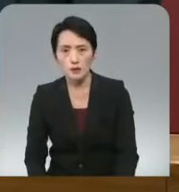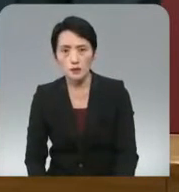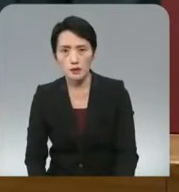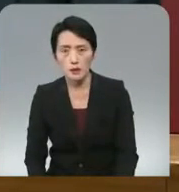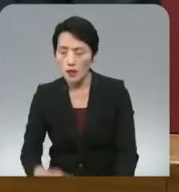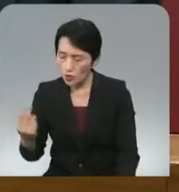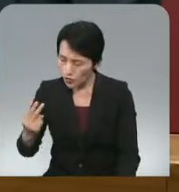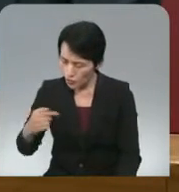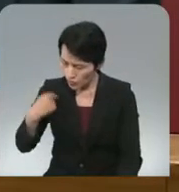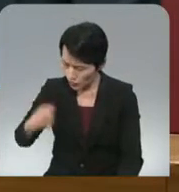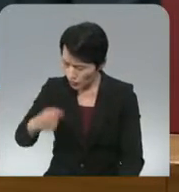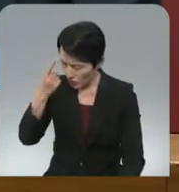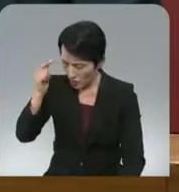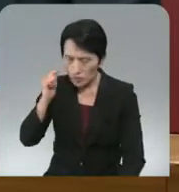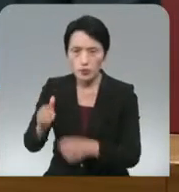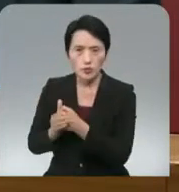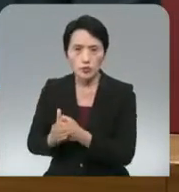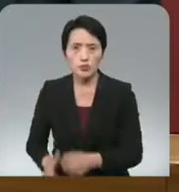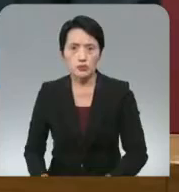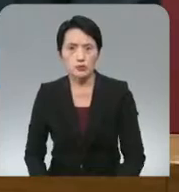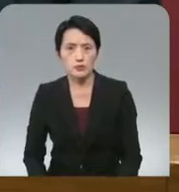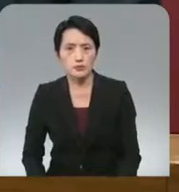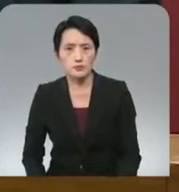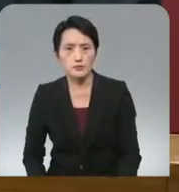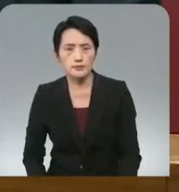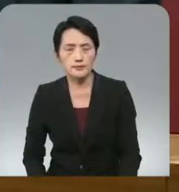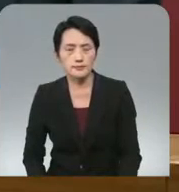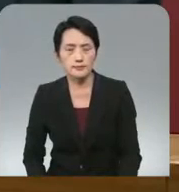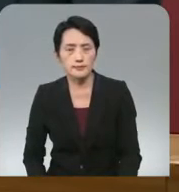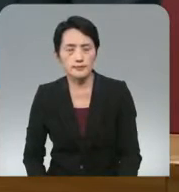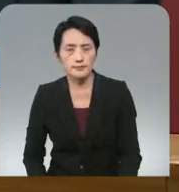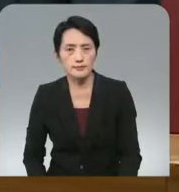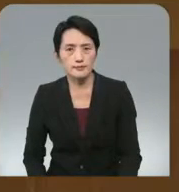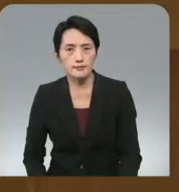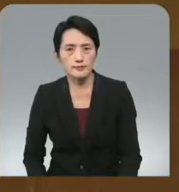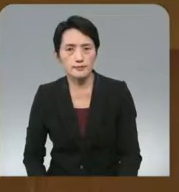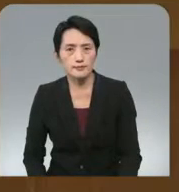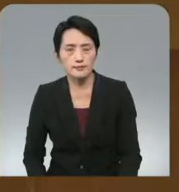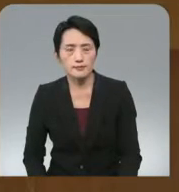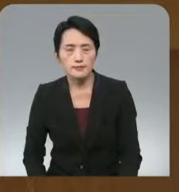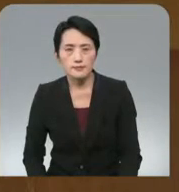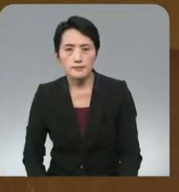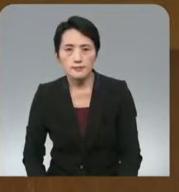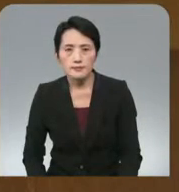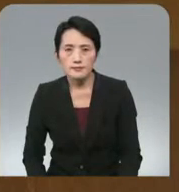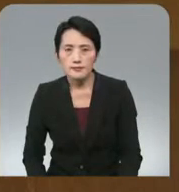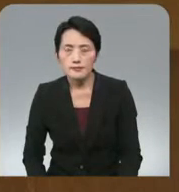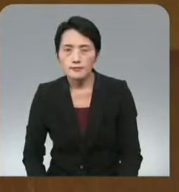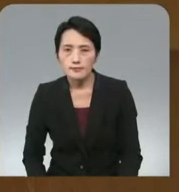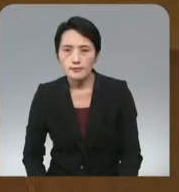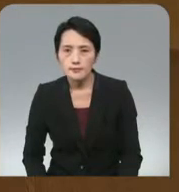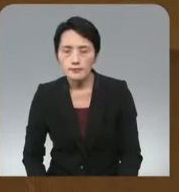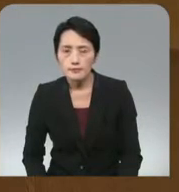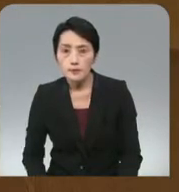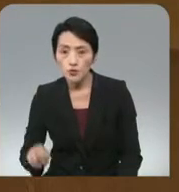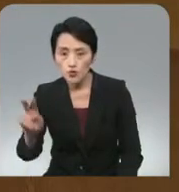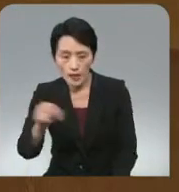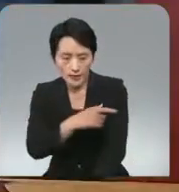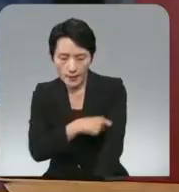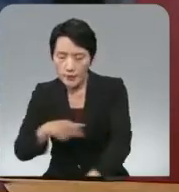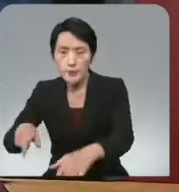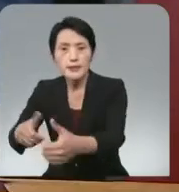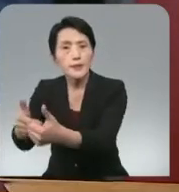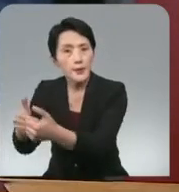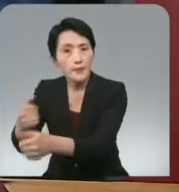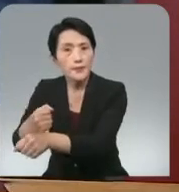ont adopté un comiqué dans ce texte annoncé par l'ambassadeur islamicaine ces pays ont fortement condamné une série d'essai de missiles